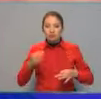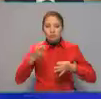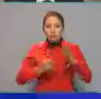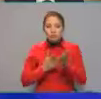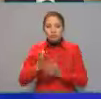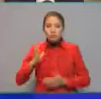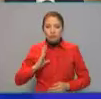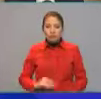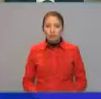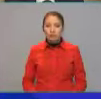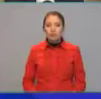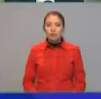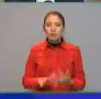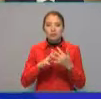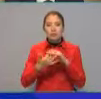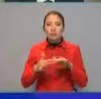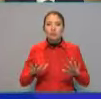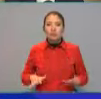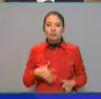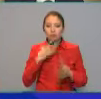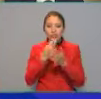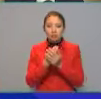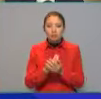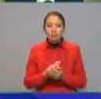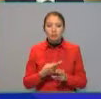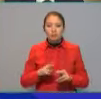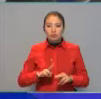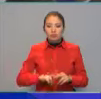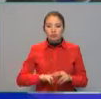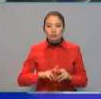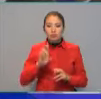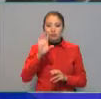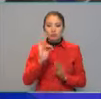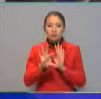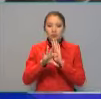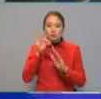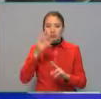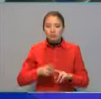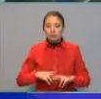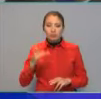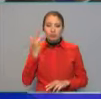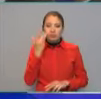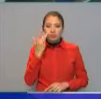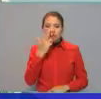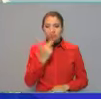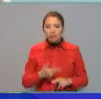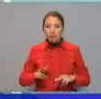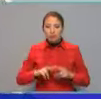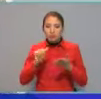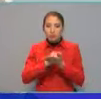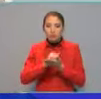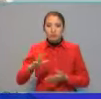жеткізбей шешуге болады. Ауыл аймақтарда өз арасынан бисайлау соңғы жылдары үрдіске айналды. Алайда белгілі білімі мен құжаты